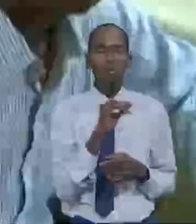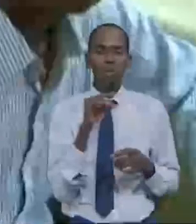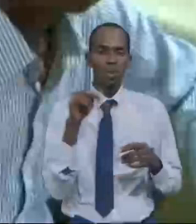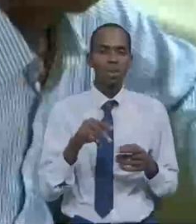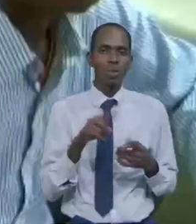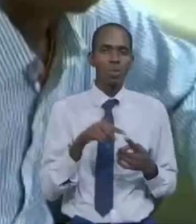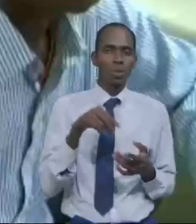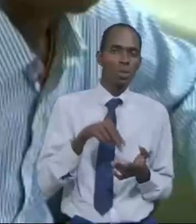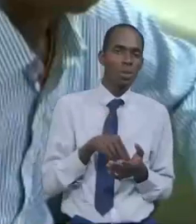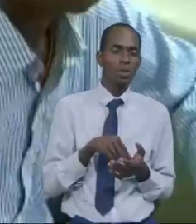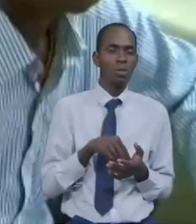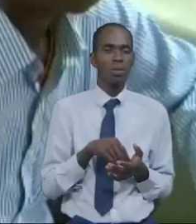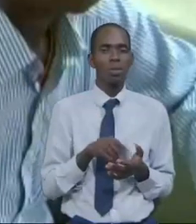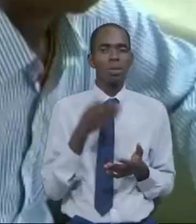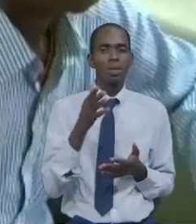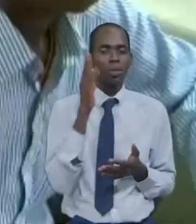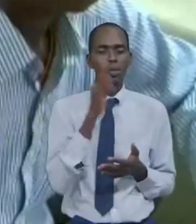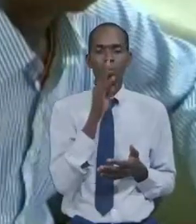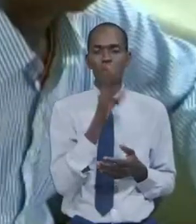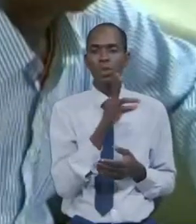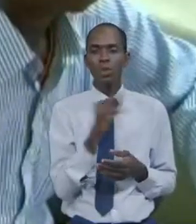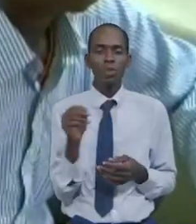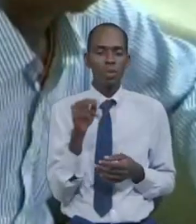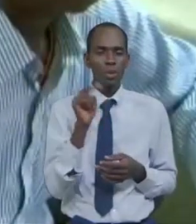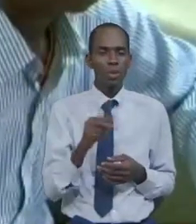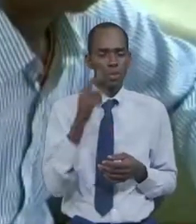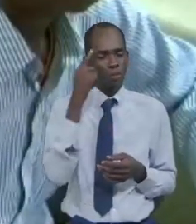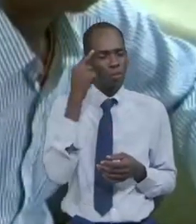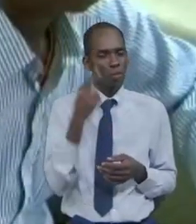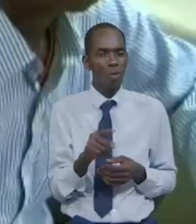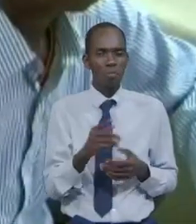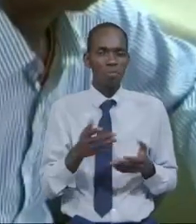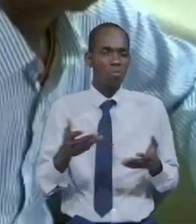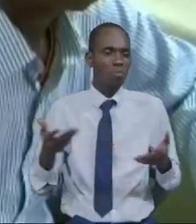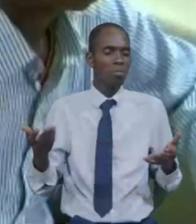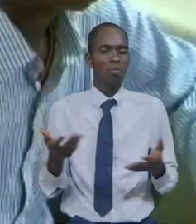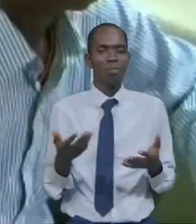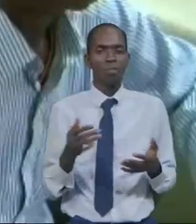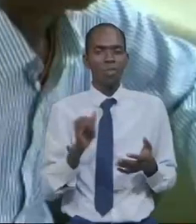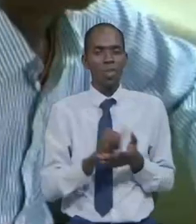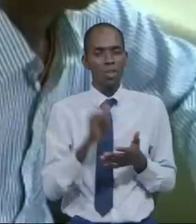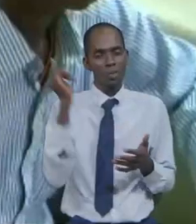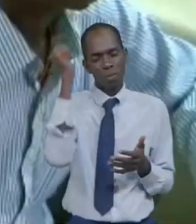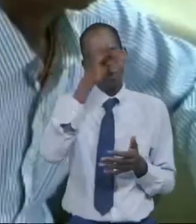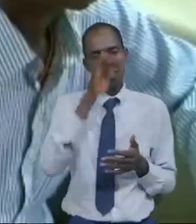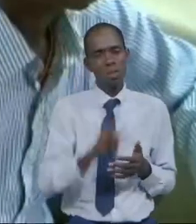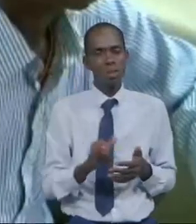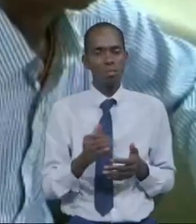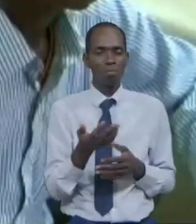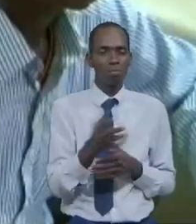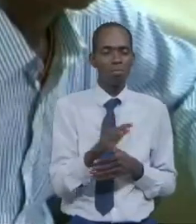bien embrasser la corruption. Il ne faut pas corrompre l'enlâchement. Tu vas te tenir pour la vérité comme